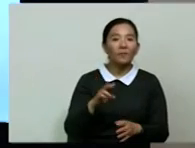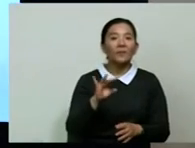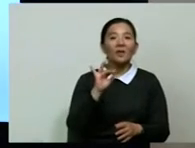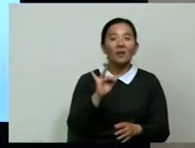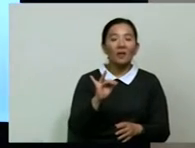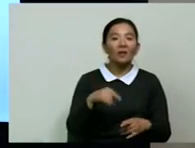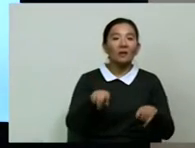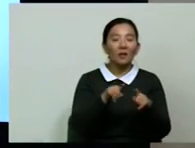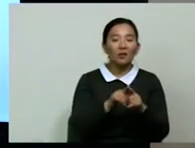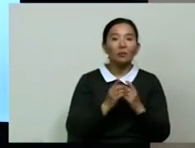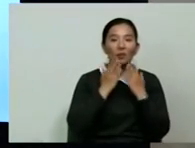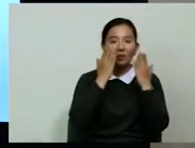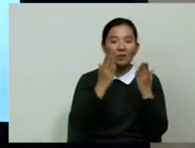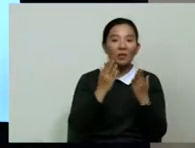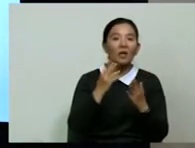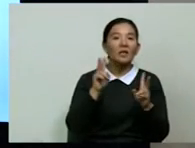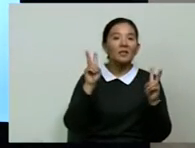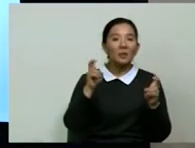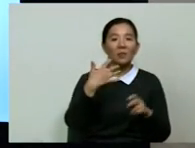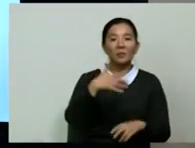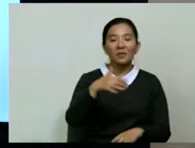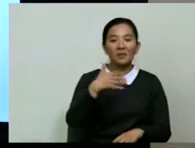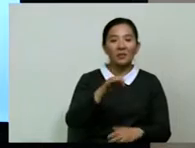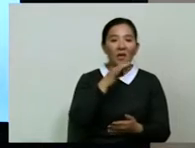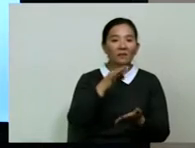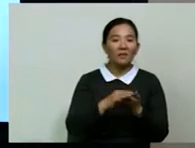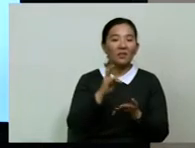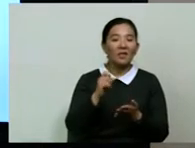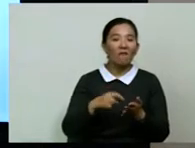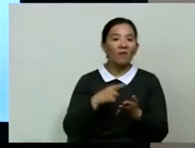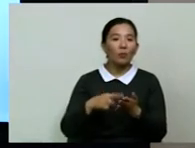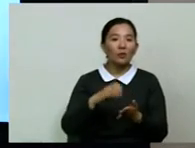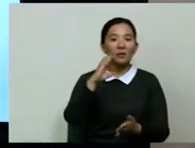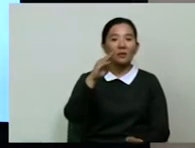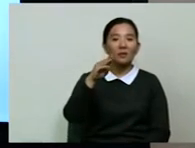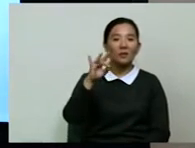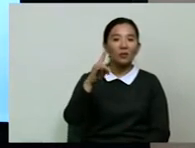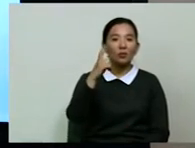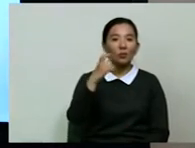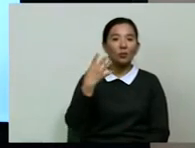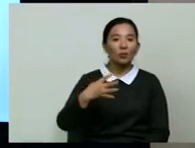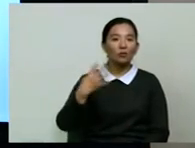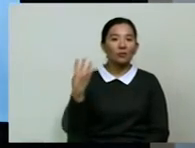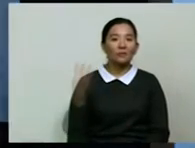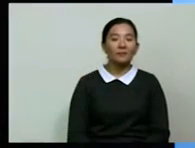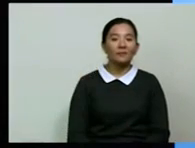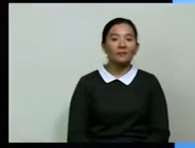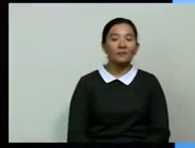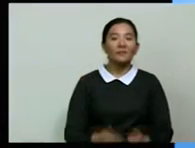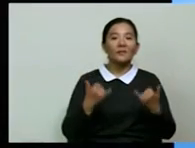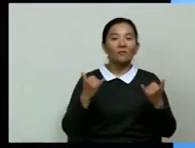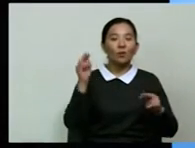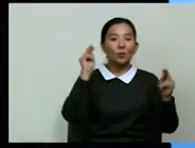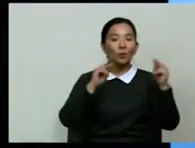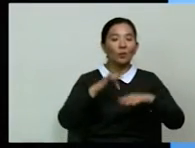И также прочитайте, пожалуйста, тему 50, ответьте на вопросы на странице 144. На